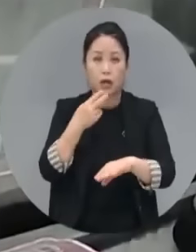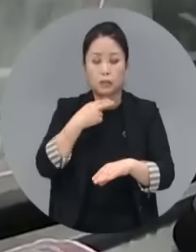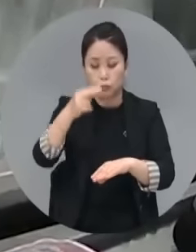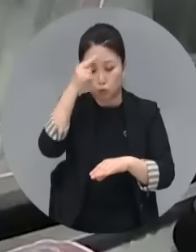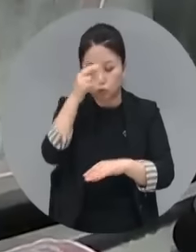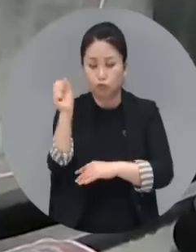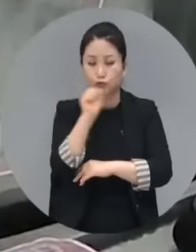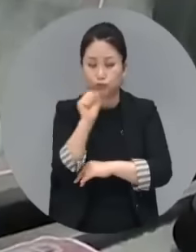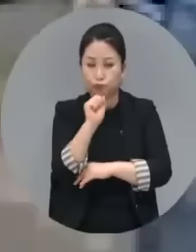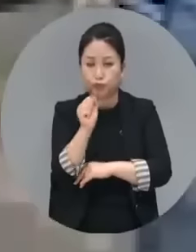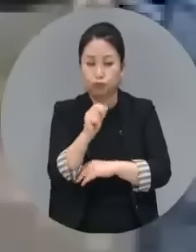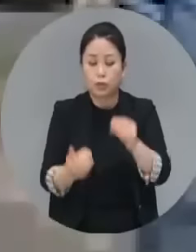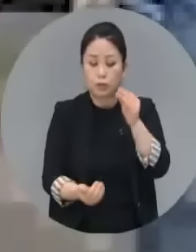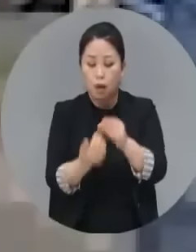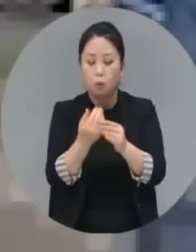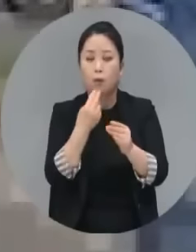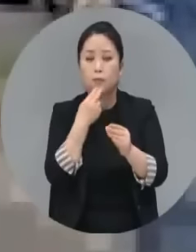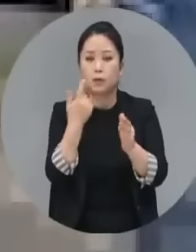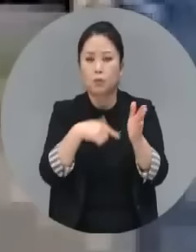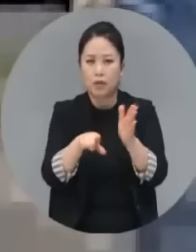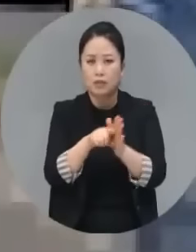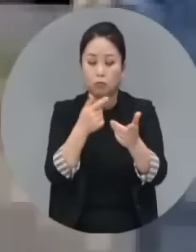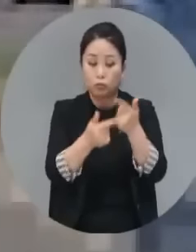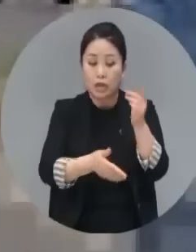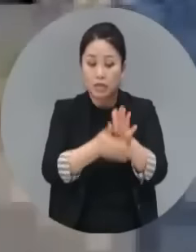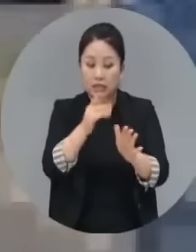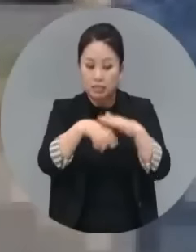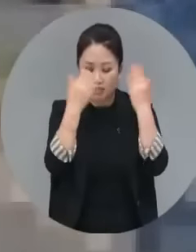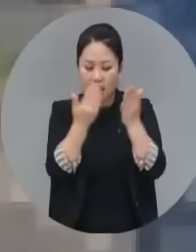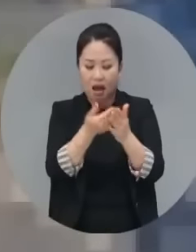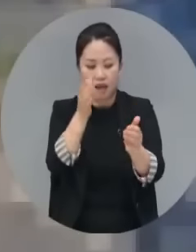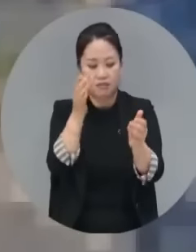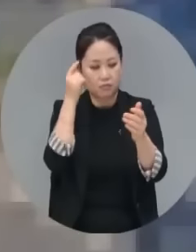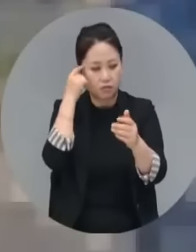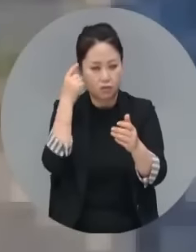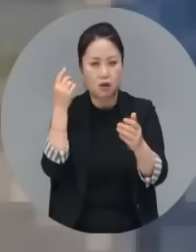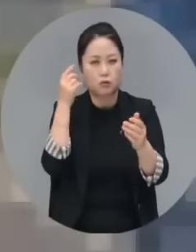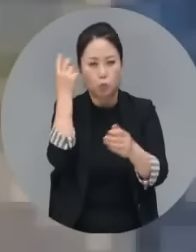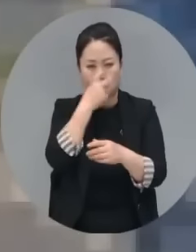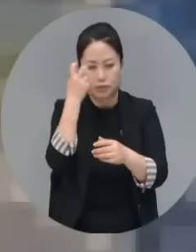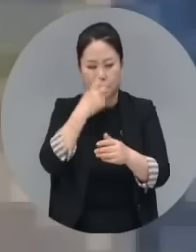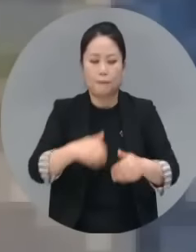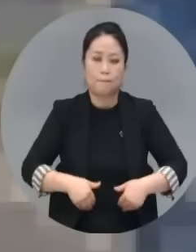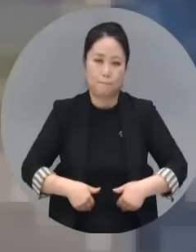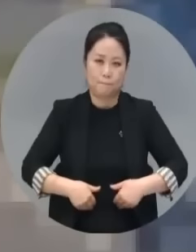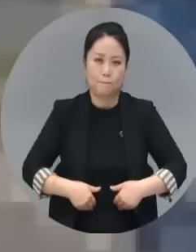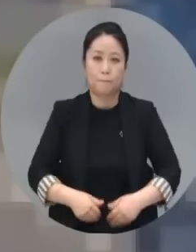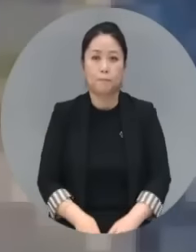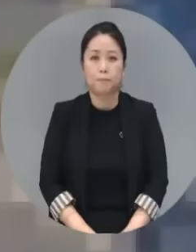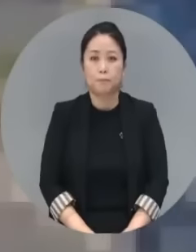부산시의 실태 전수조사가 신속히 이뤄져야 할 것으로 보입니다. MBC 뉴스 김인아입니다.